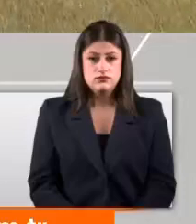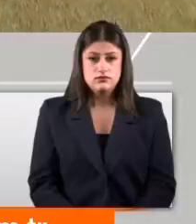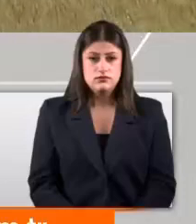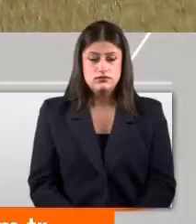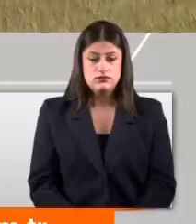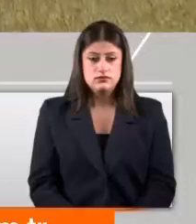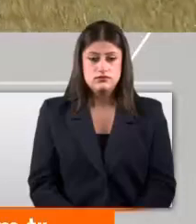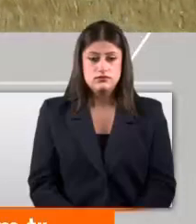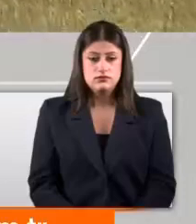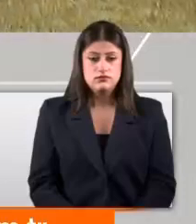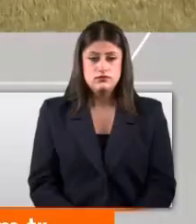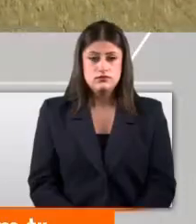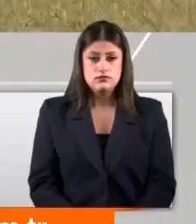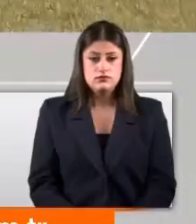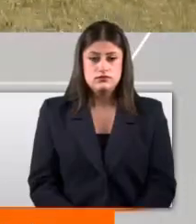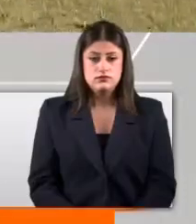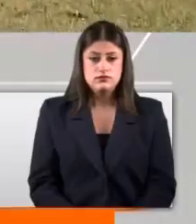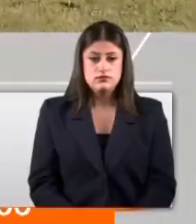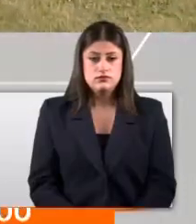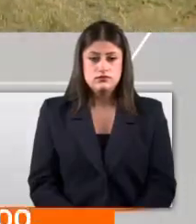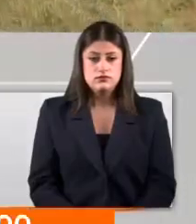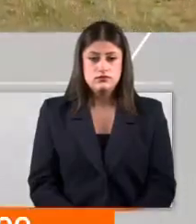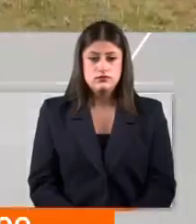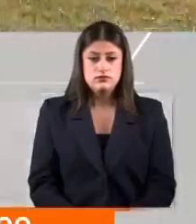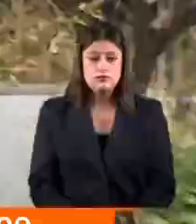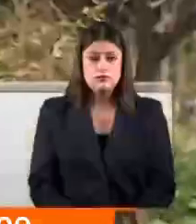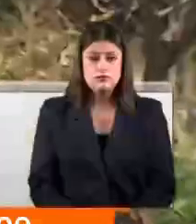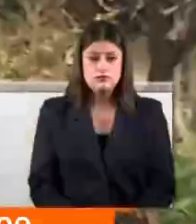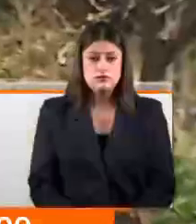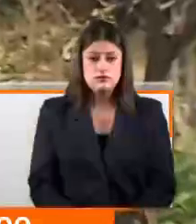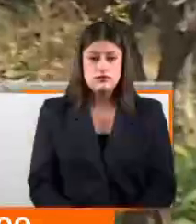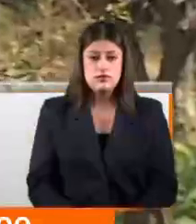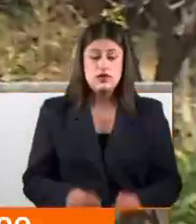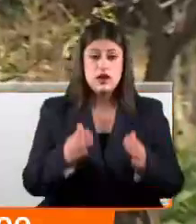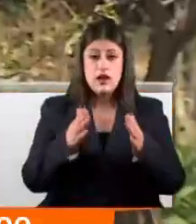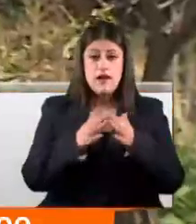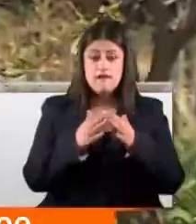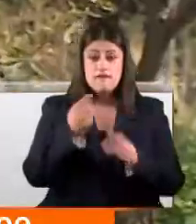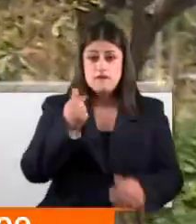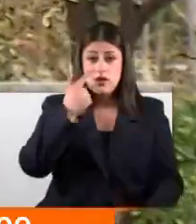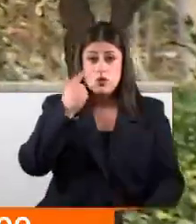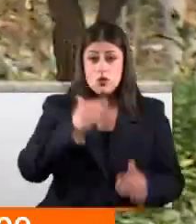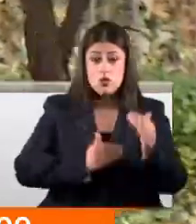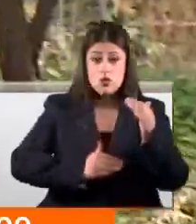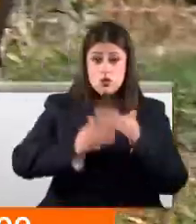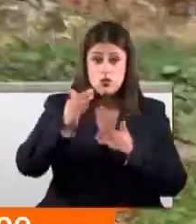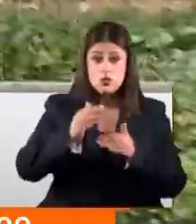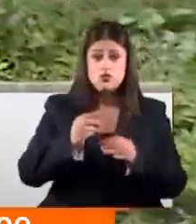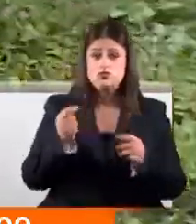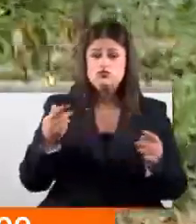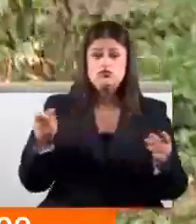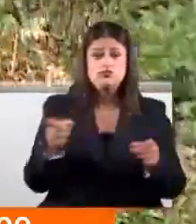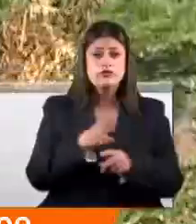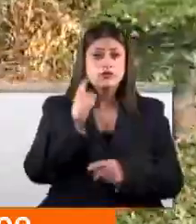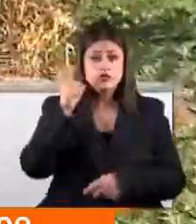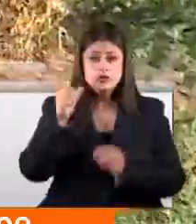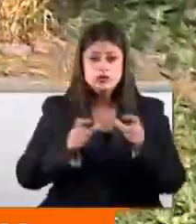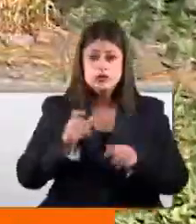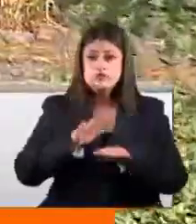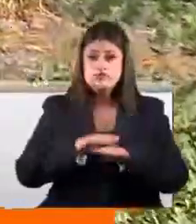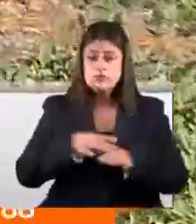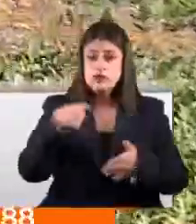diye alıyor. O da fiyatı artırıyor. Evet artırıyor. Ev fiyatlarının artmasıyla pek çok kişi yatırımı arsada